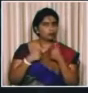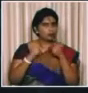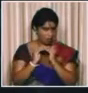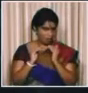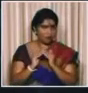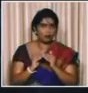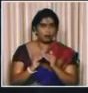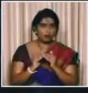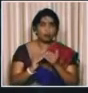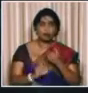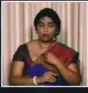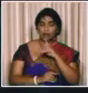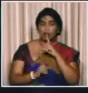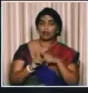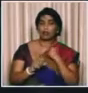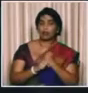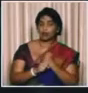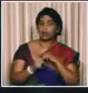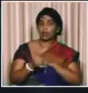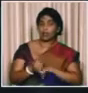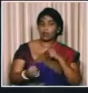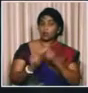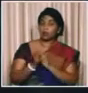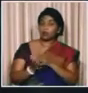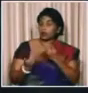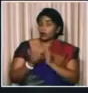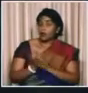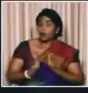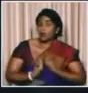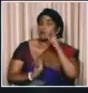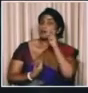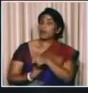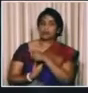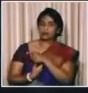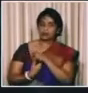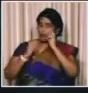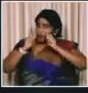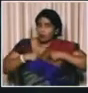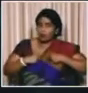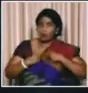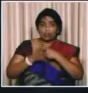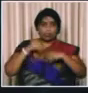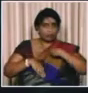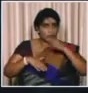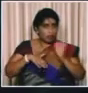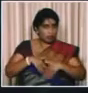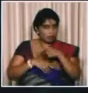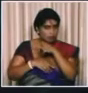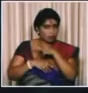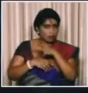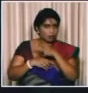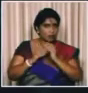යුක්තිසහගතද මම අහන්නේ කමල් ගුණරත්න ලේකම්වරයන්ගේ තමන්ගේ හෘද සාක්ෂි ගන්න තමන් කවුද තමන් දේශපාලන හිටපු කෙනෙක් නේ